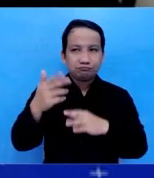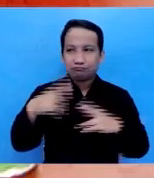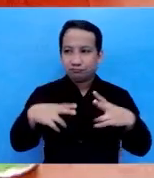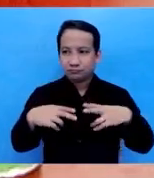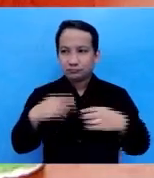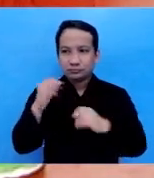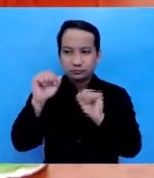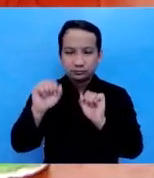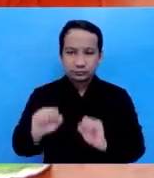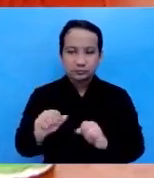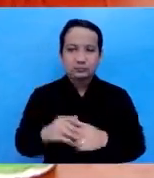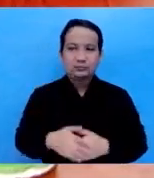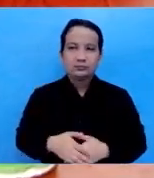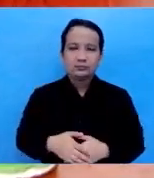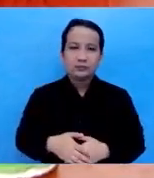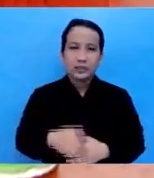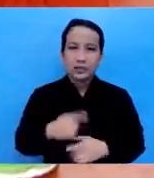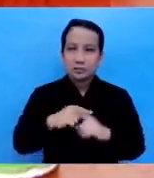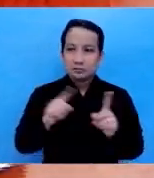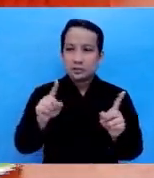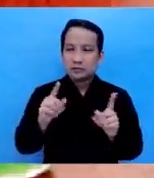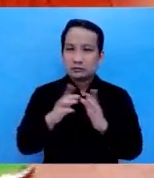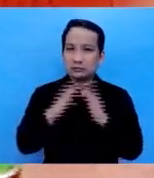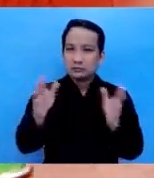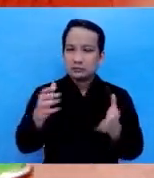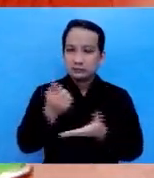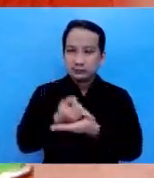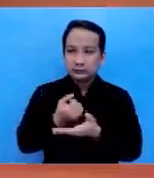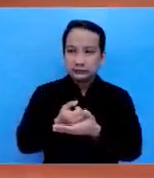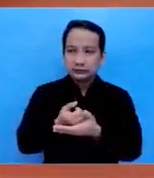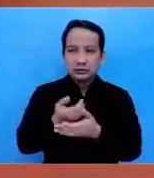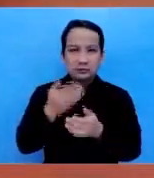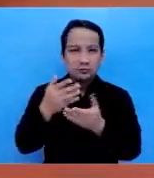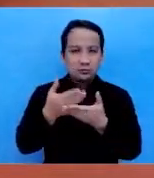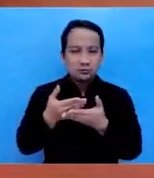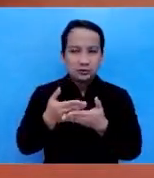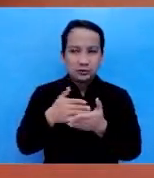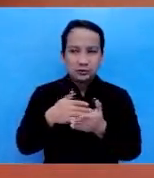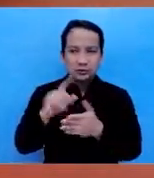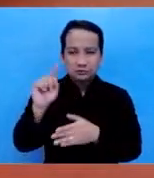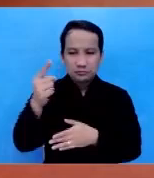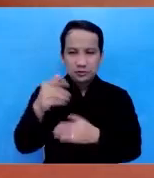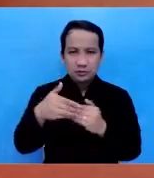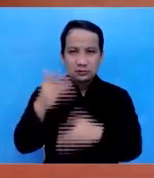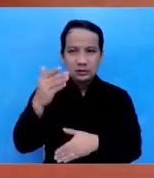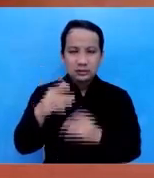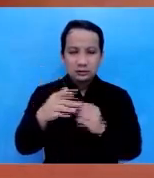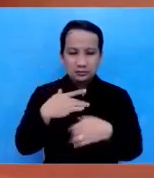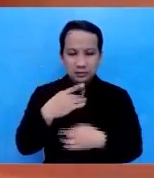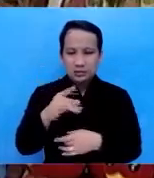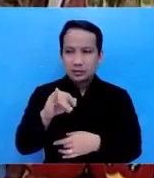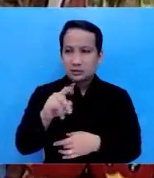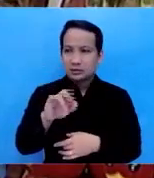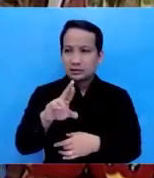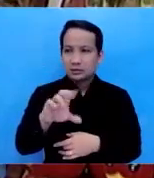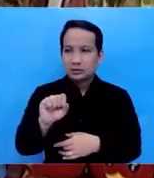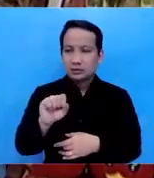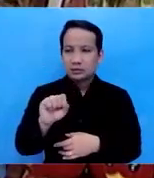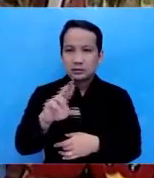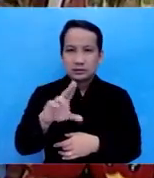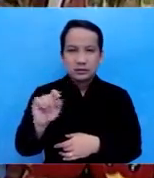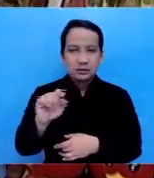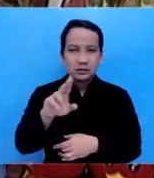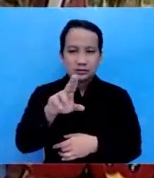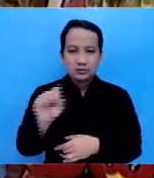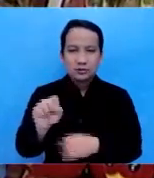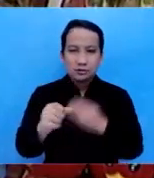Pasko. Pero ang mas malaking sala rin daw sa paghina ng piso, ang pagtaas ng interest rates ng Estados Unidos. Ito kasi ang